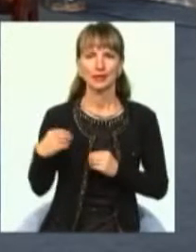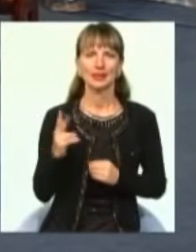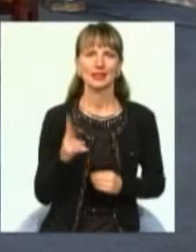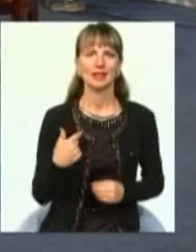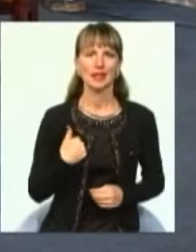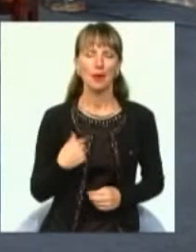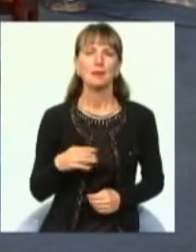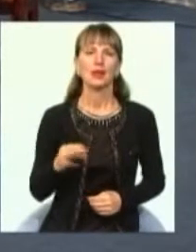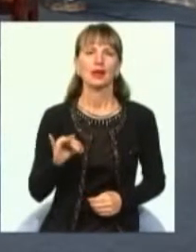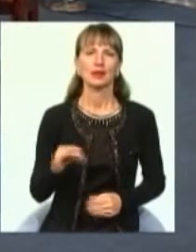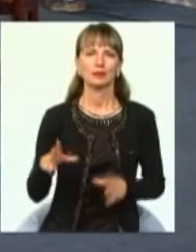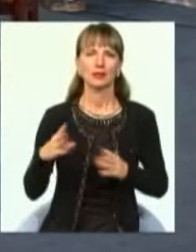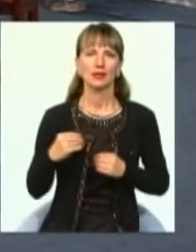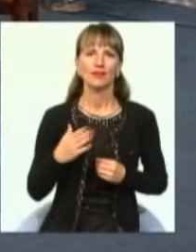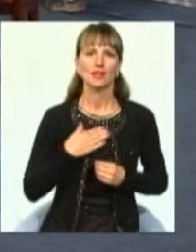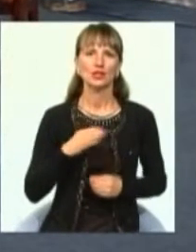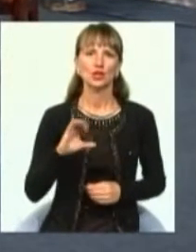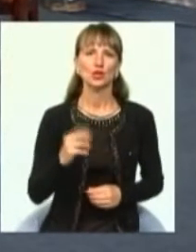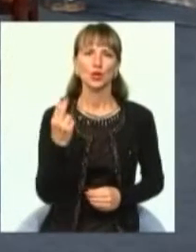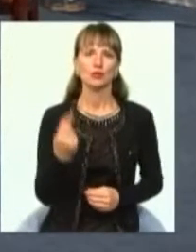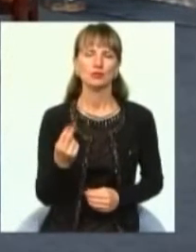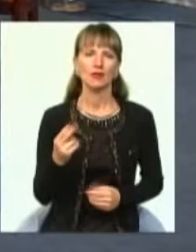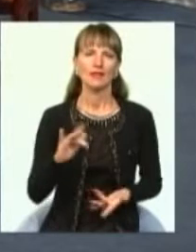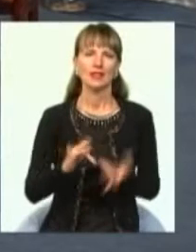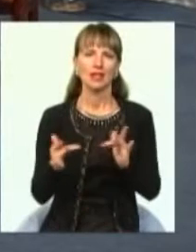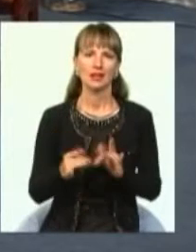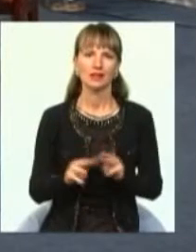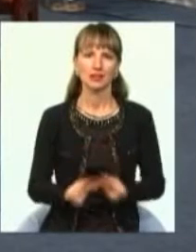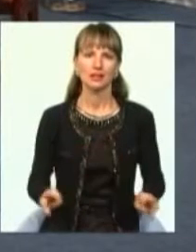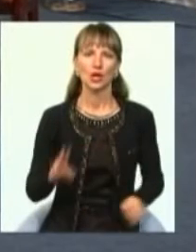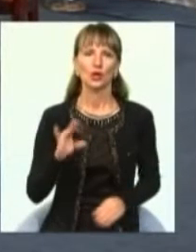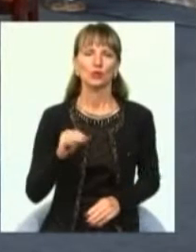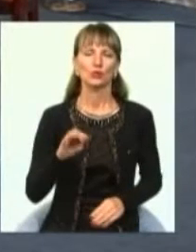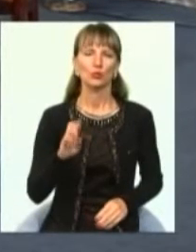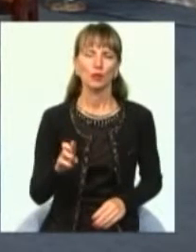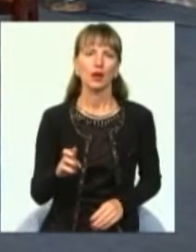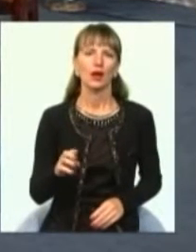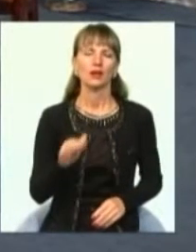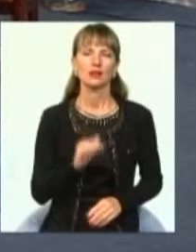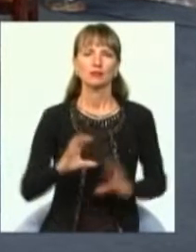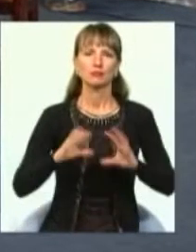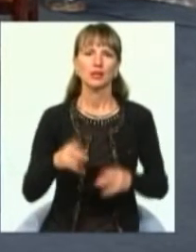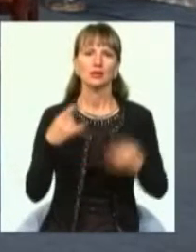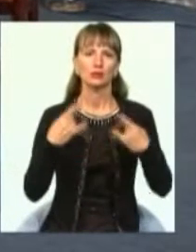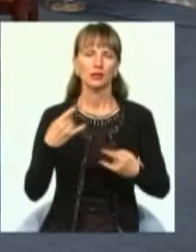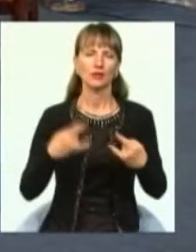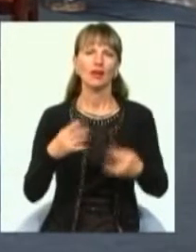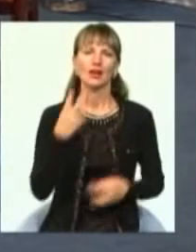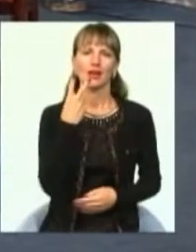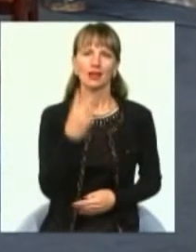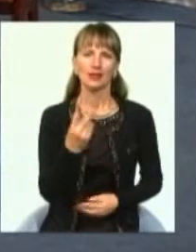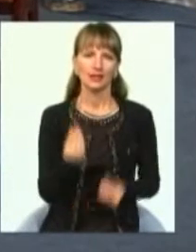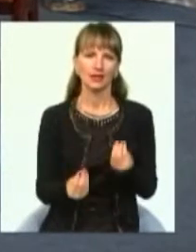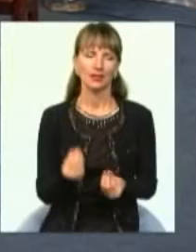нас, а також приєднуйтесь до нас у наших соціальних мережах Facebook та YouTube, «Дитячий світ» на Суспільному телебаченні. І грайте, і вивчайте з